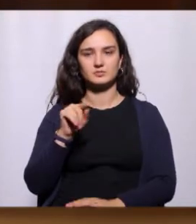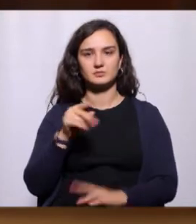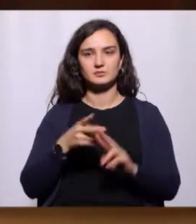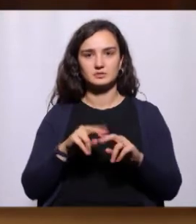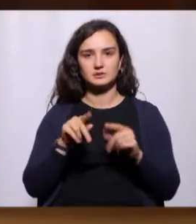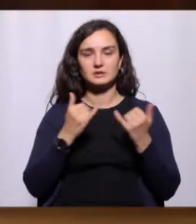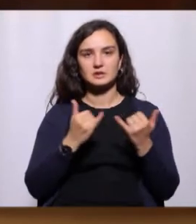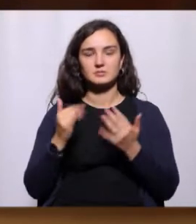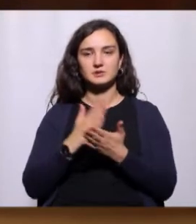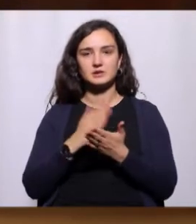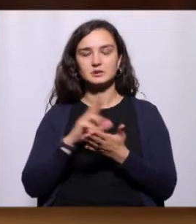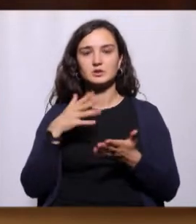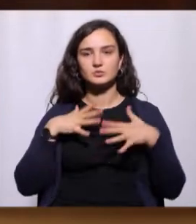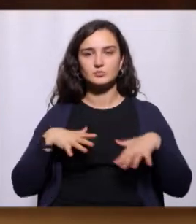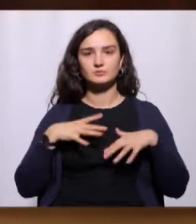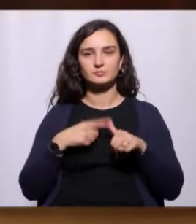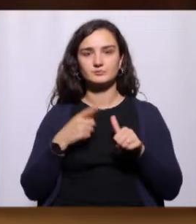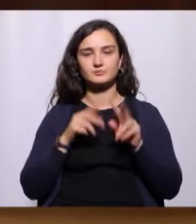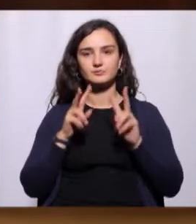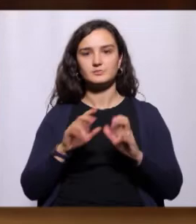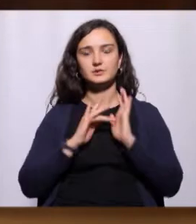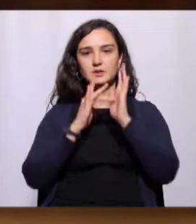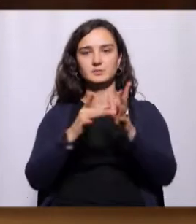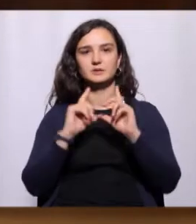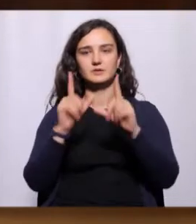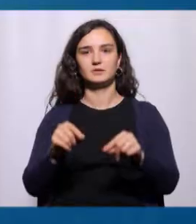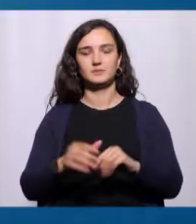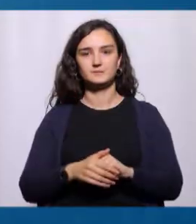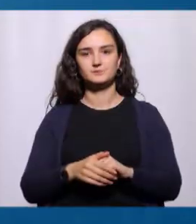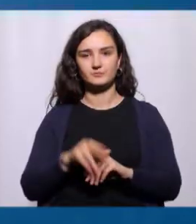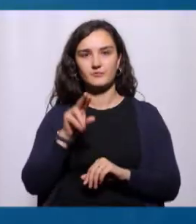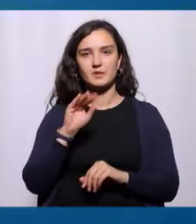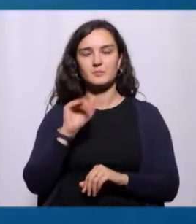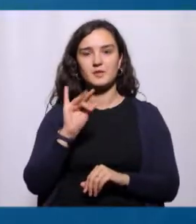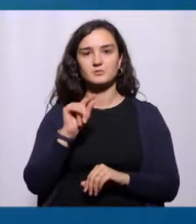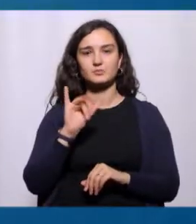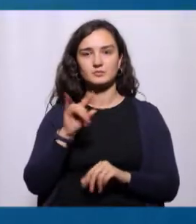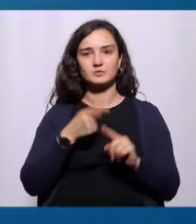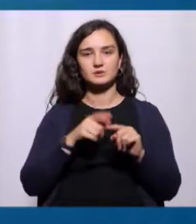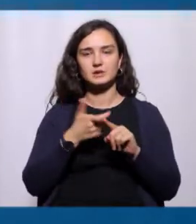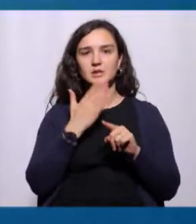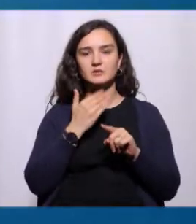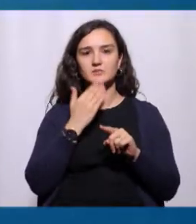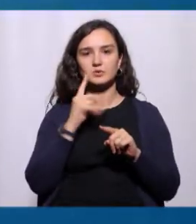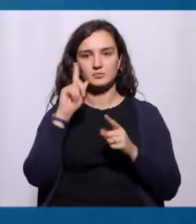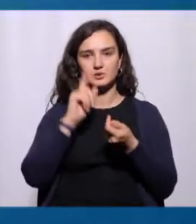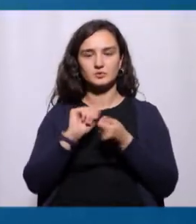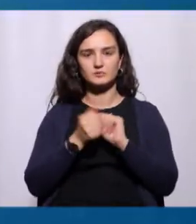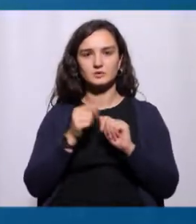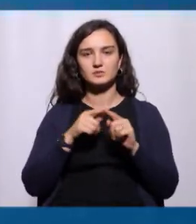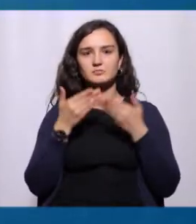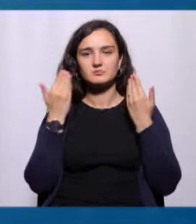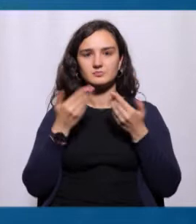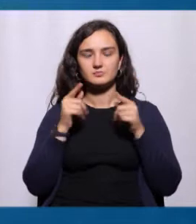is noun, and in Georgian it means გამგზავრება. Departure is very easy to remember. It